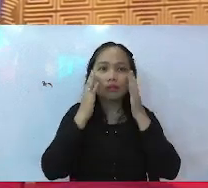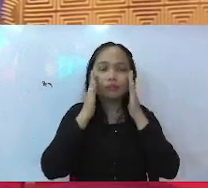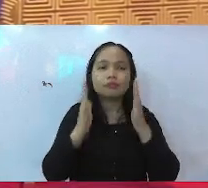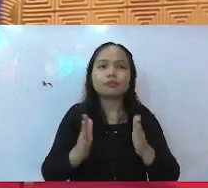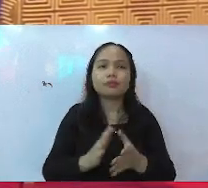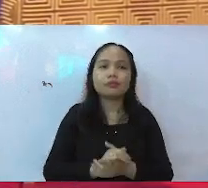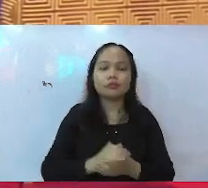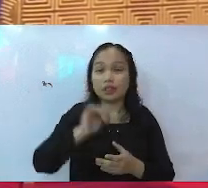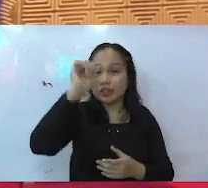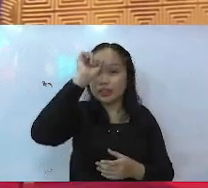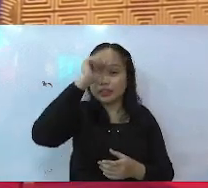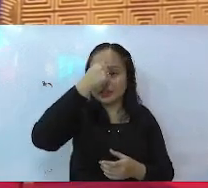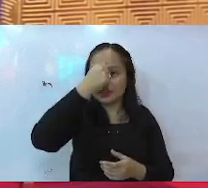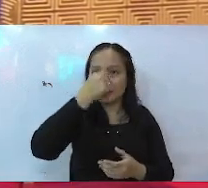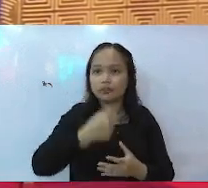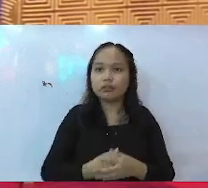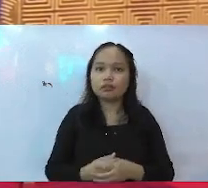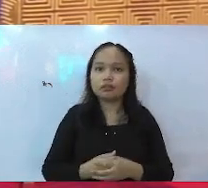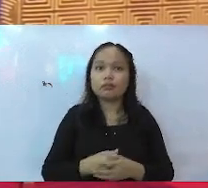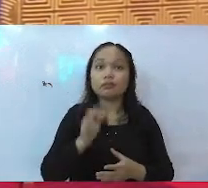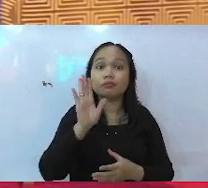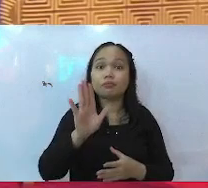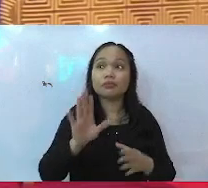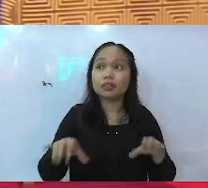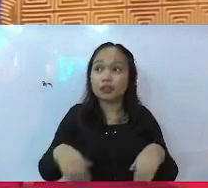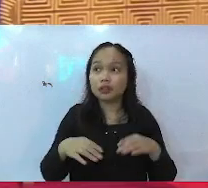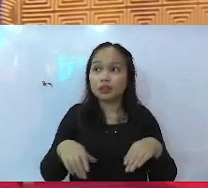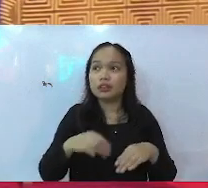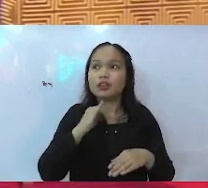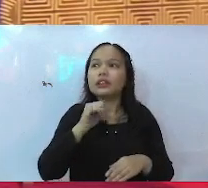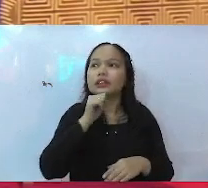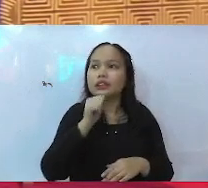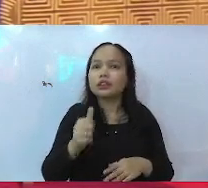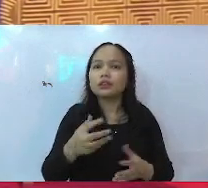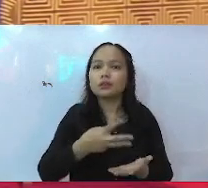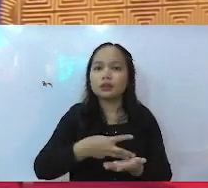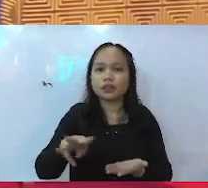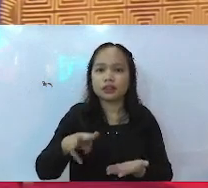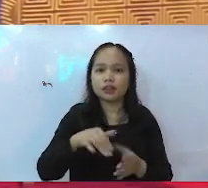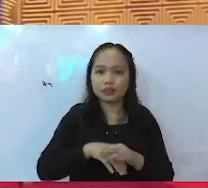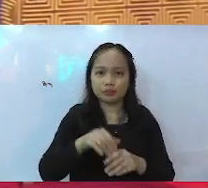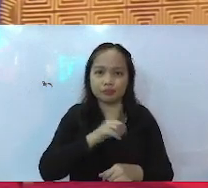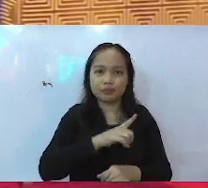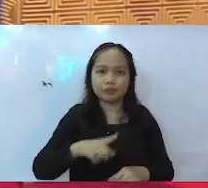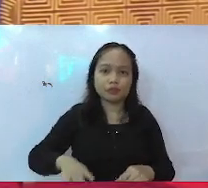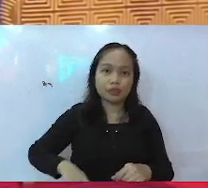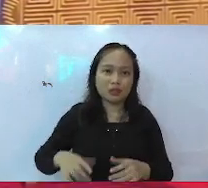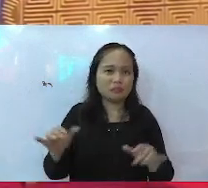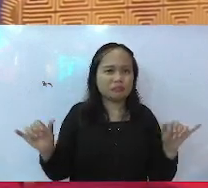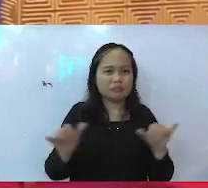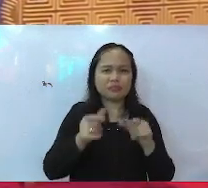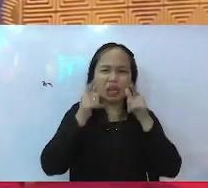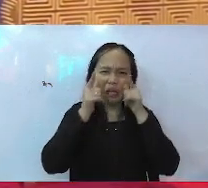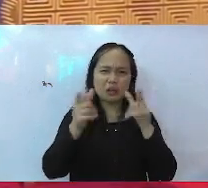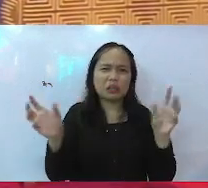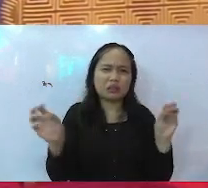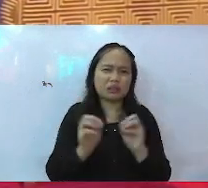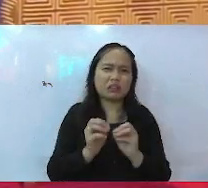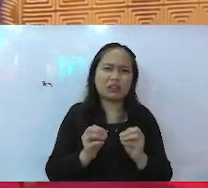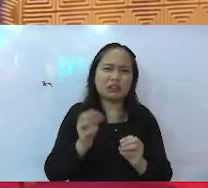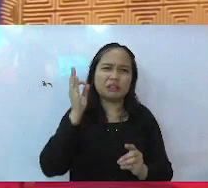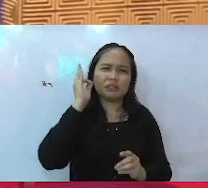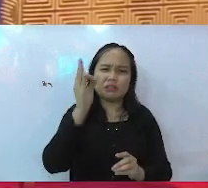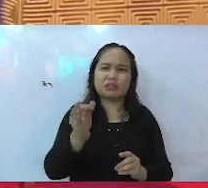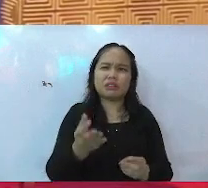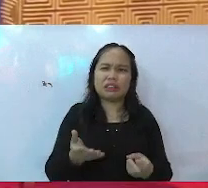mind you see tandaan niyo your labor is not in vain in the Lord mukha lang na walang patutunguhan